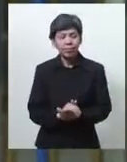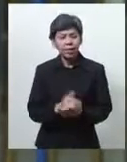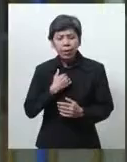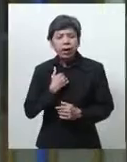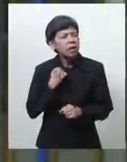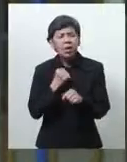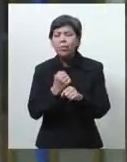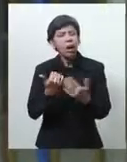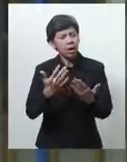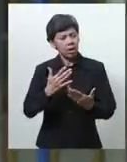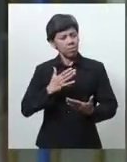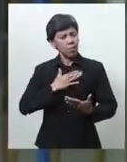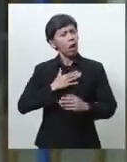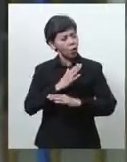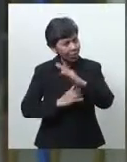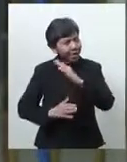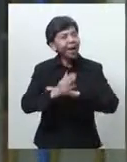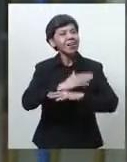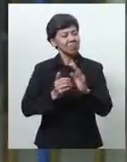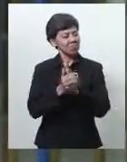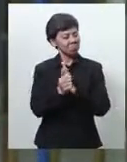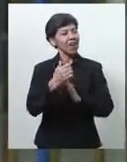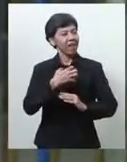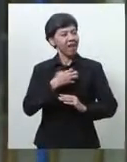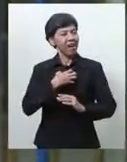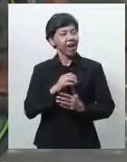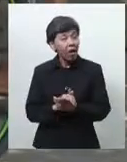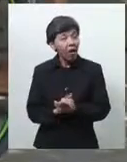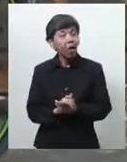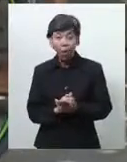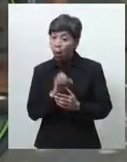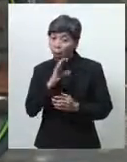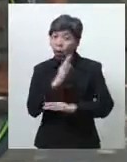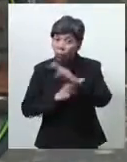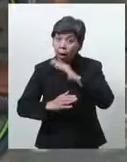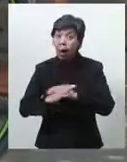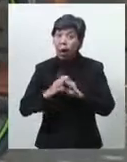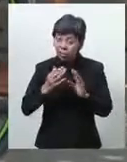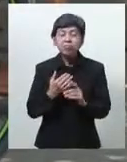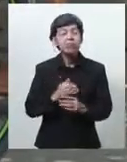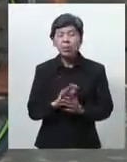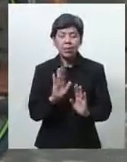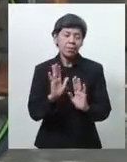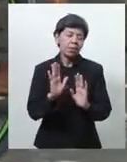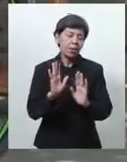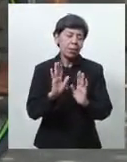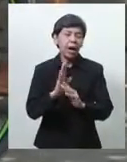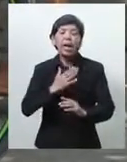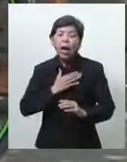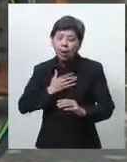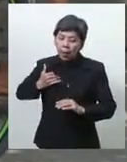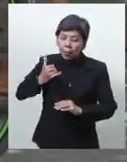ายสมบูรณ์เขาก็หาได้อยู่แล้วแต่คราวนี้เขาอยากได้คนพิการที่มีความสามารถที่ทำงานให้เขาได้ เขาสเปคมาเลยเหรอว่าต้องการคนพิการด้วย